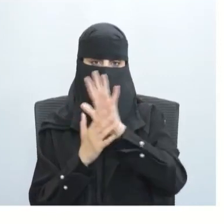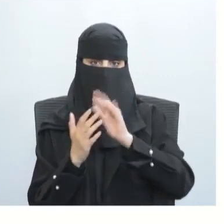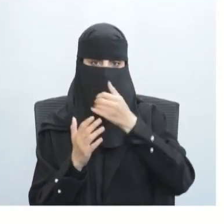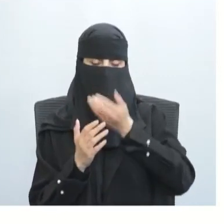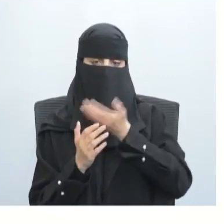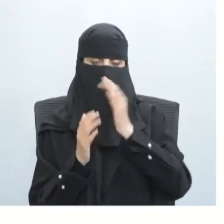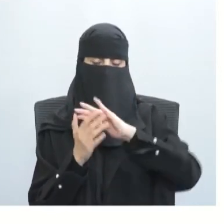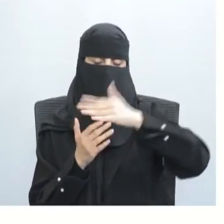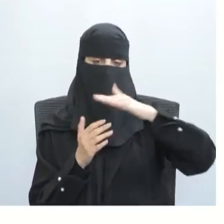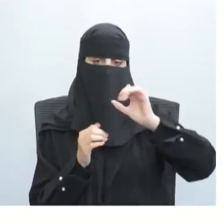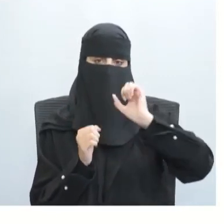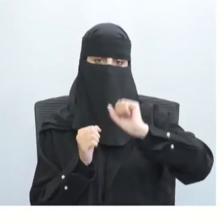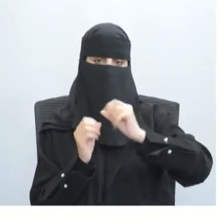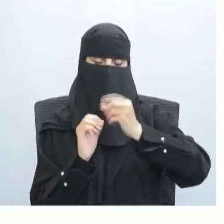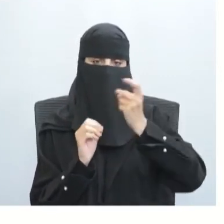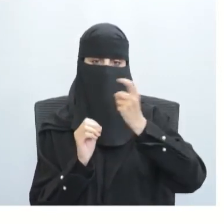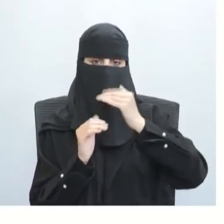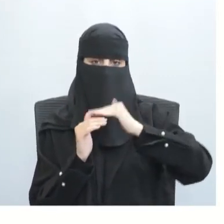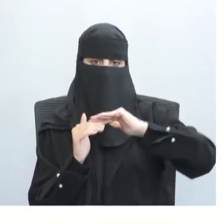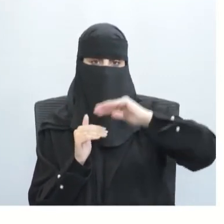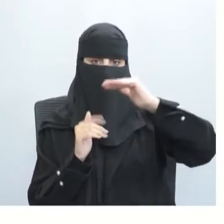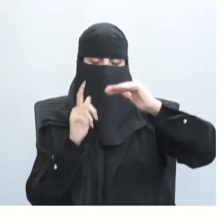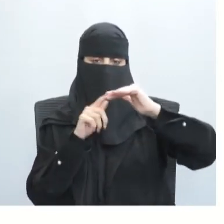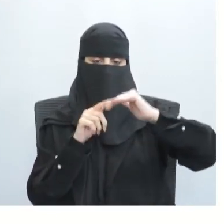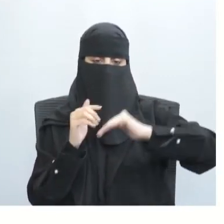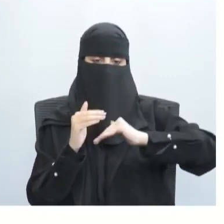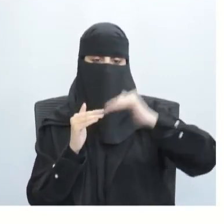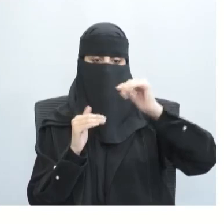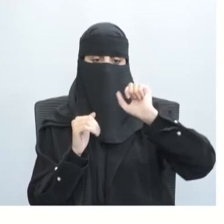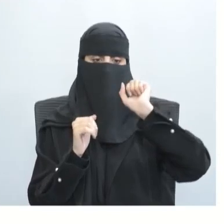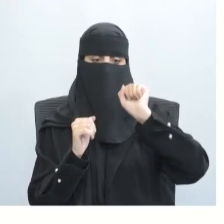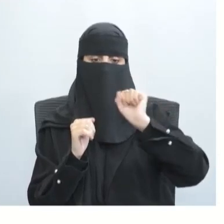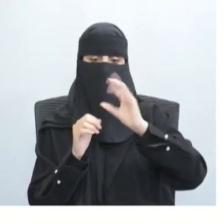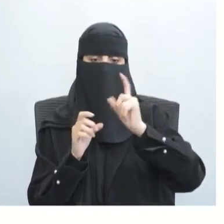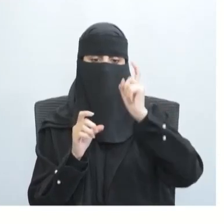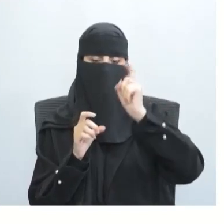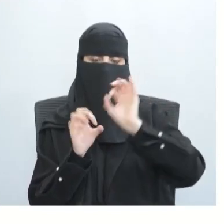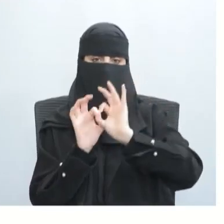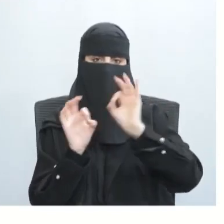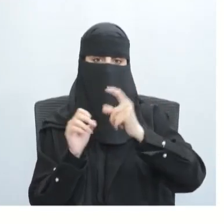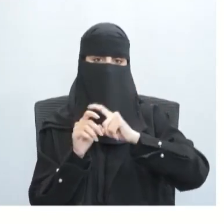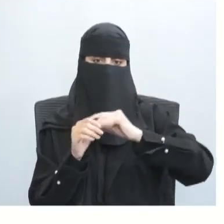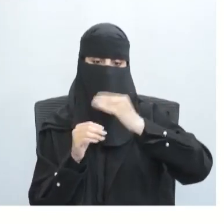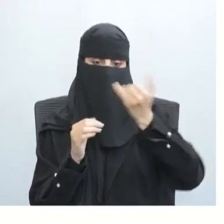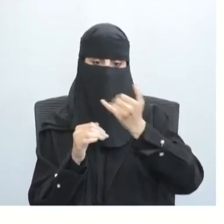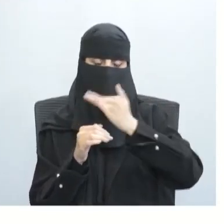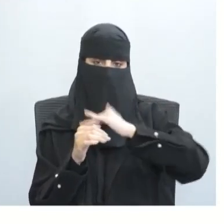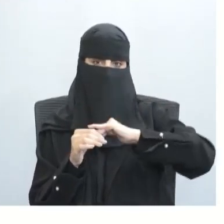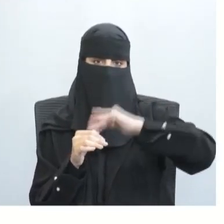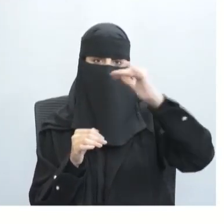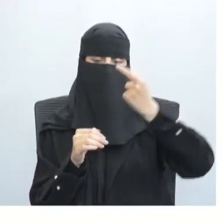الموجه البيضاء في لوحه فيديو ويفورم اللي هو شكل الفيديو الموجي الى النقطه او الى القيمه 100